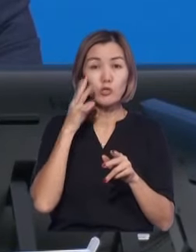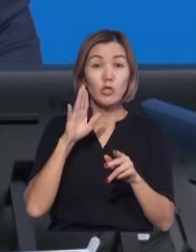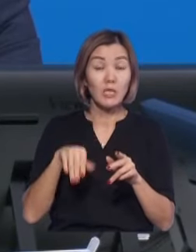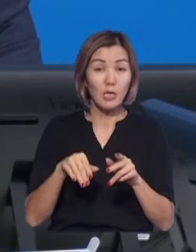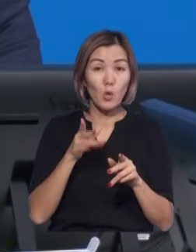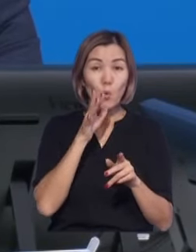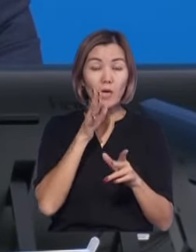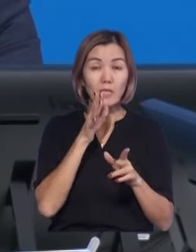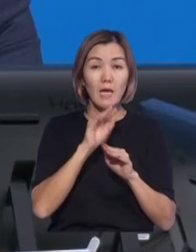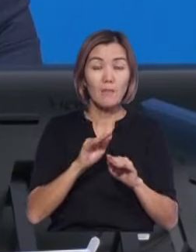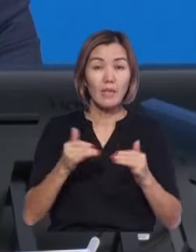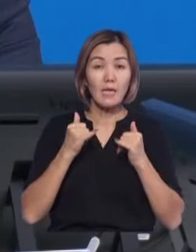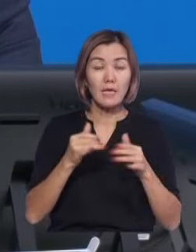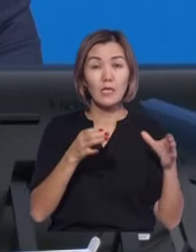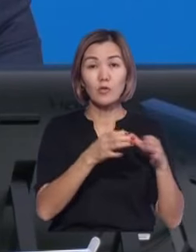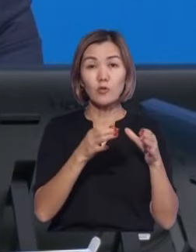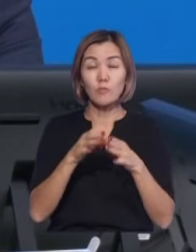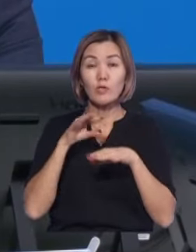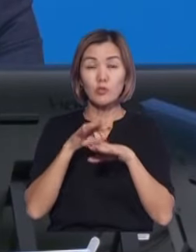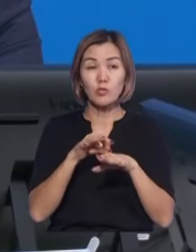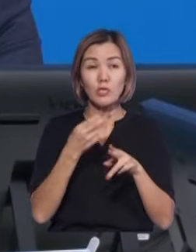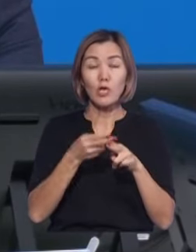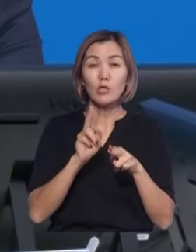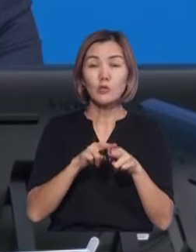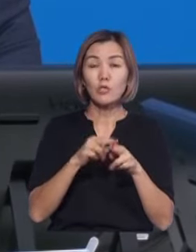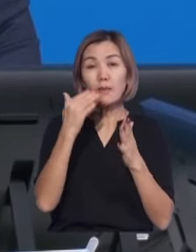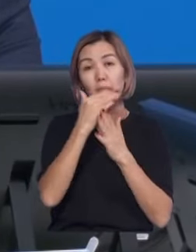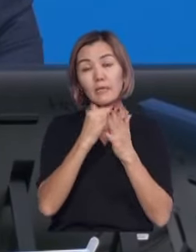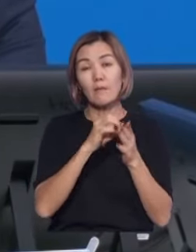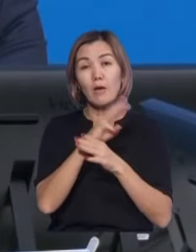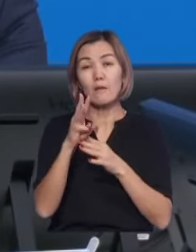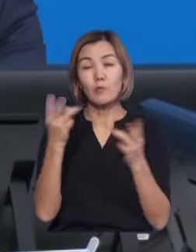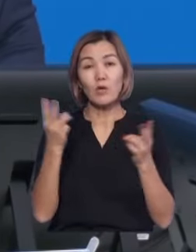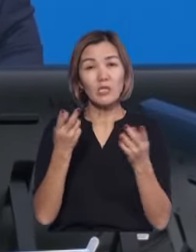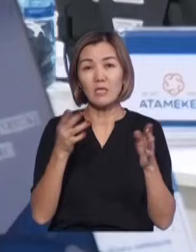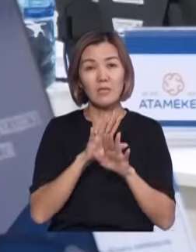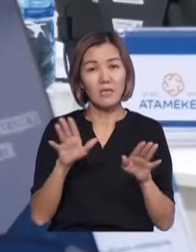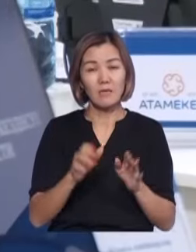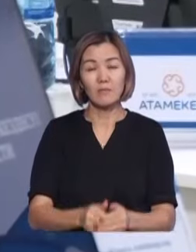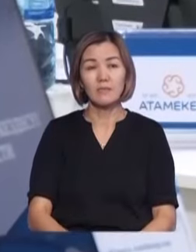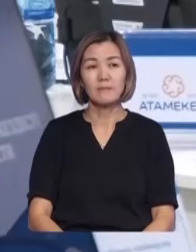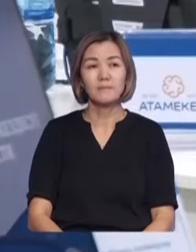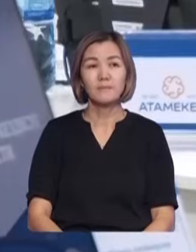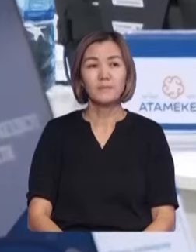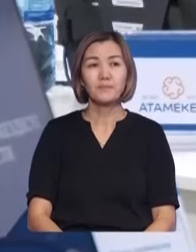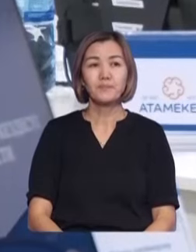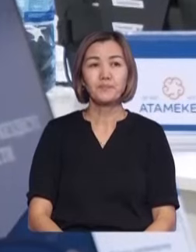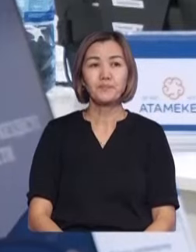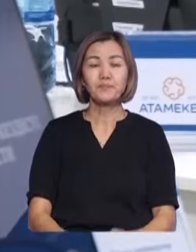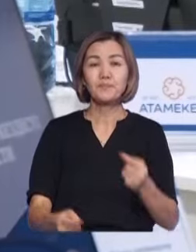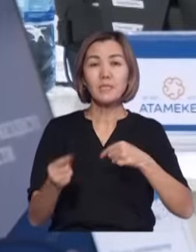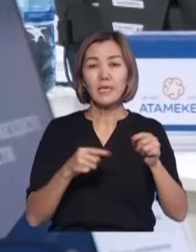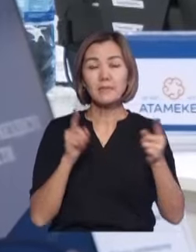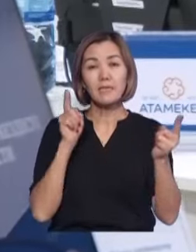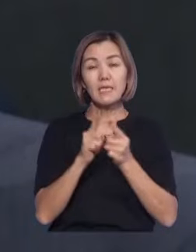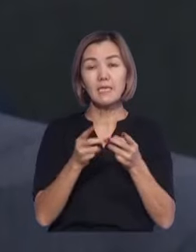уақытта балаларға арналған үйірмелер жүргізіледі. Сондықтан бағдарламамен қамту қажеттілігі жоқ. Бұған қоса кездесуде кәсіпкерлердің